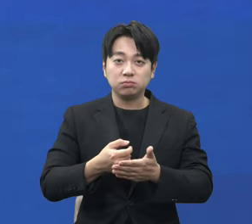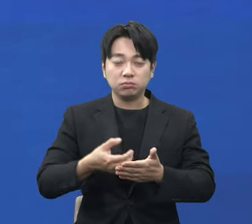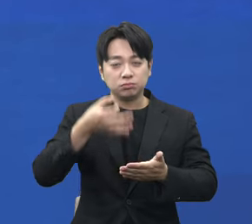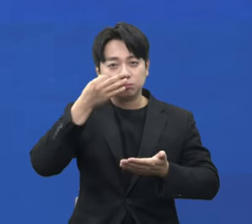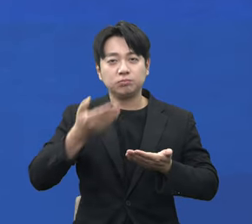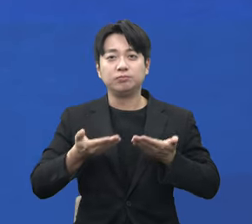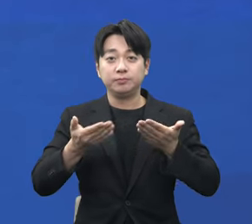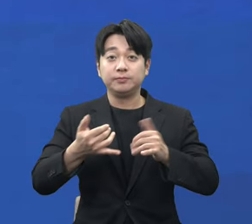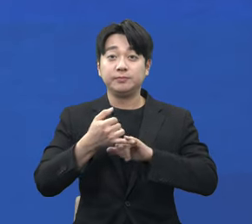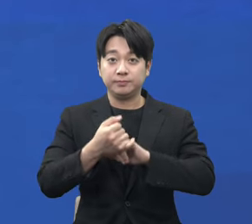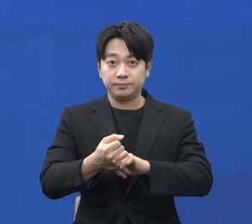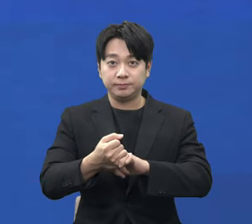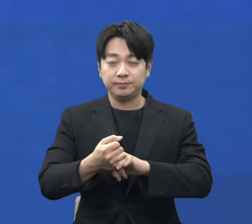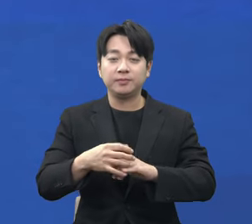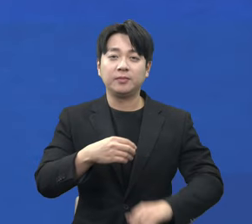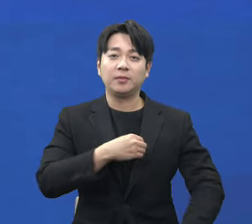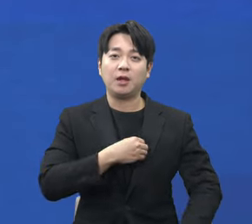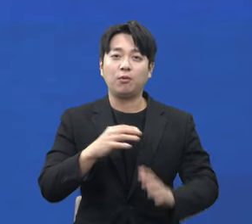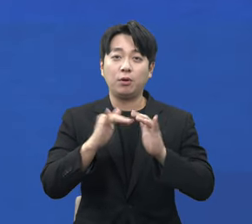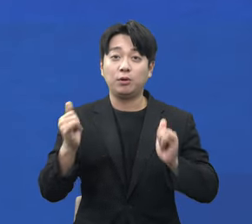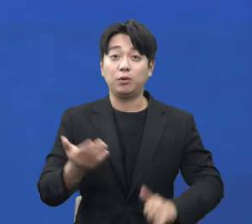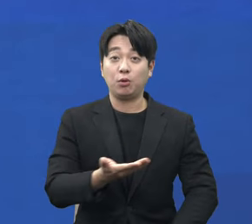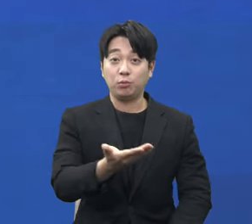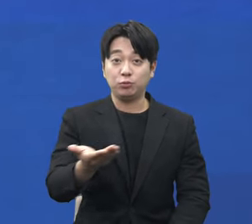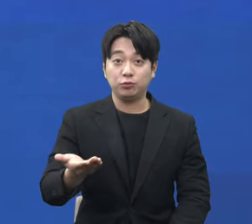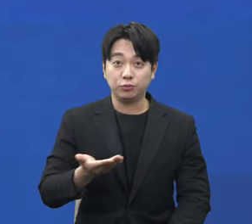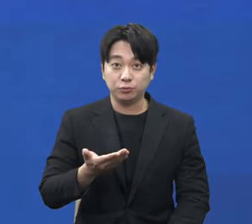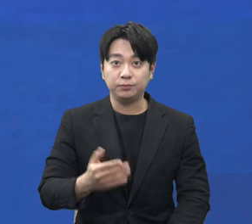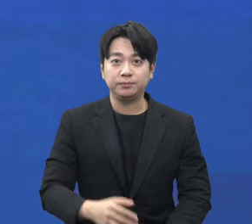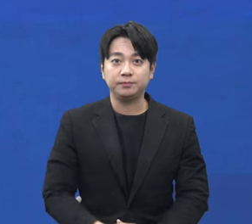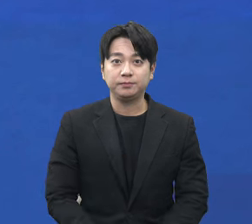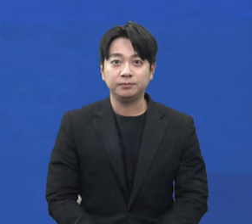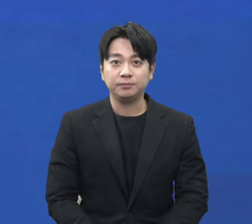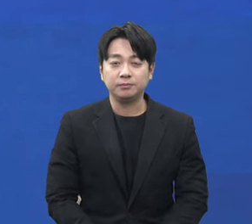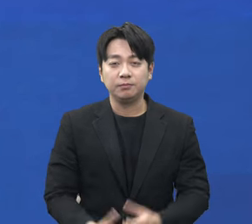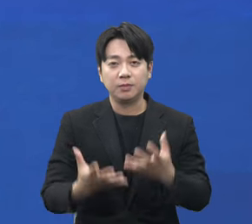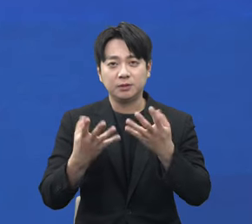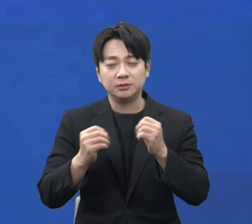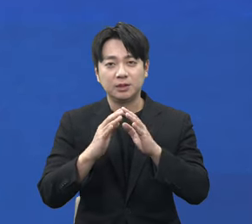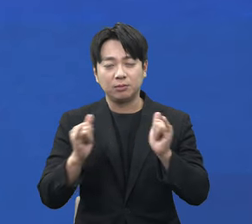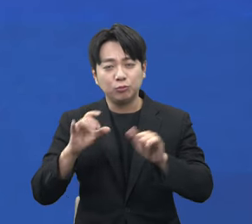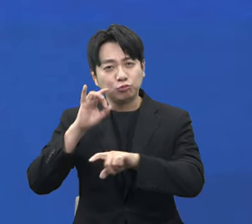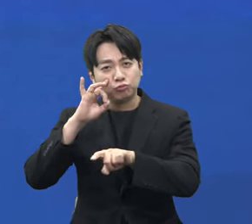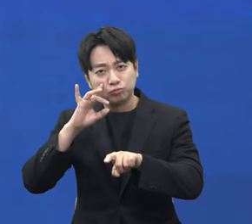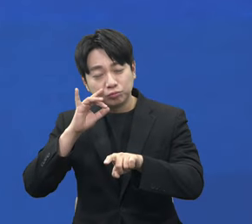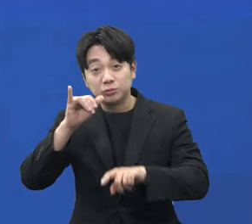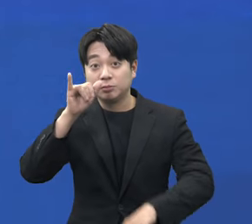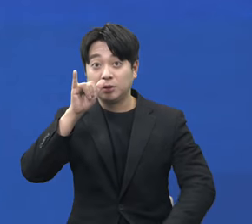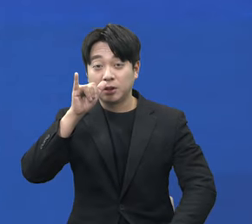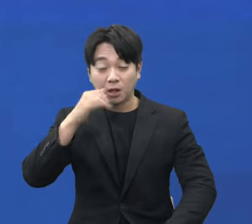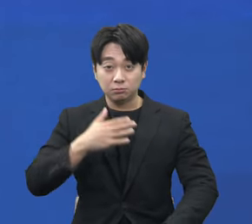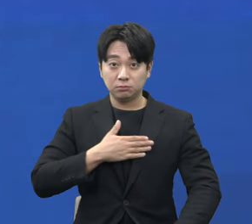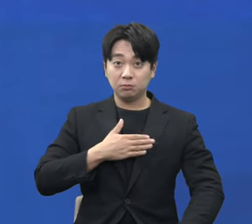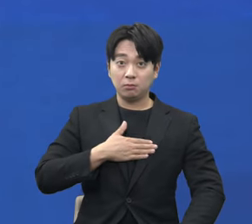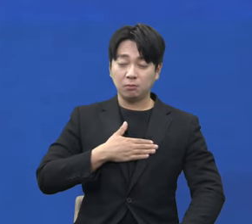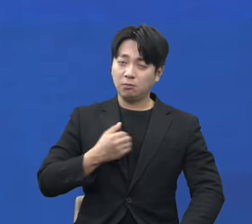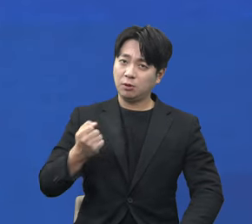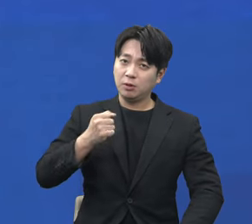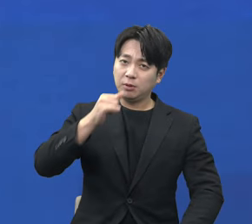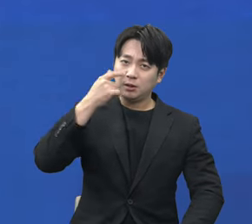존경하는 당원 동지 여러분, 사람들이 묻습니다. 김상민이 무슨 능력이